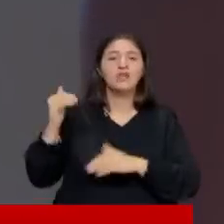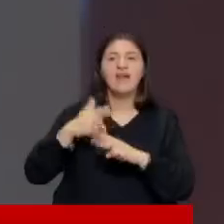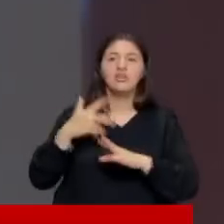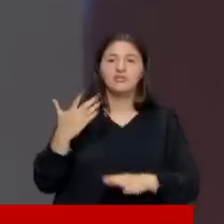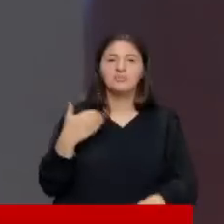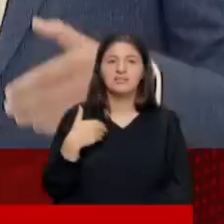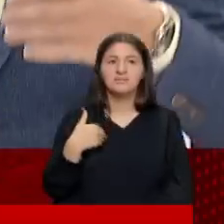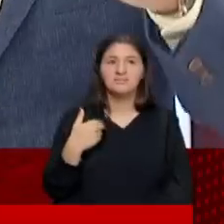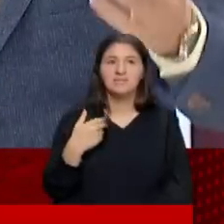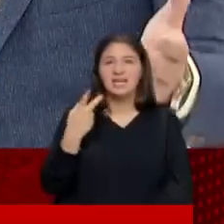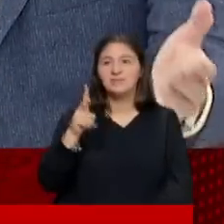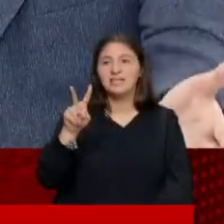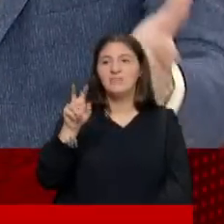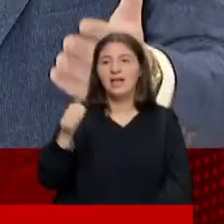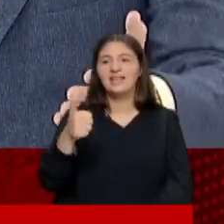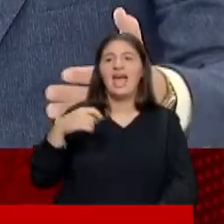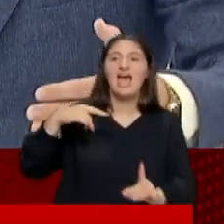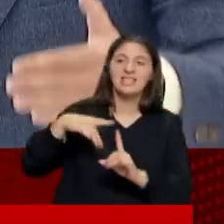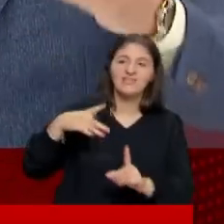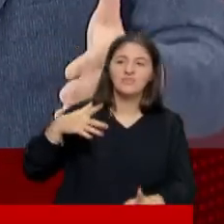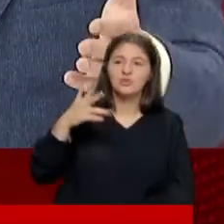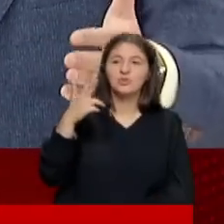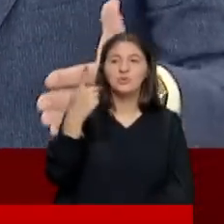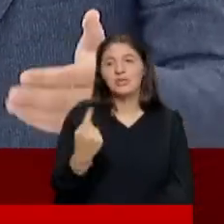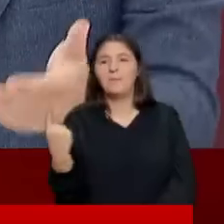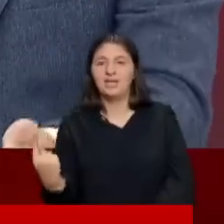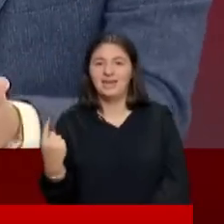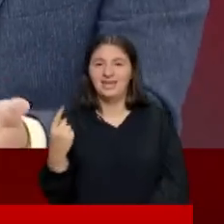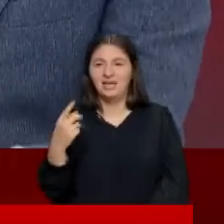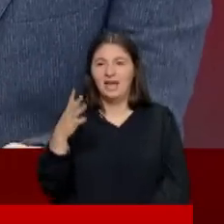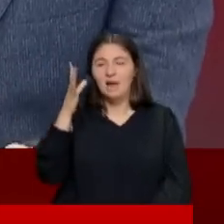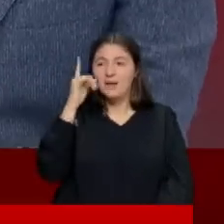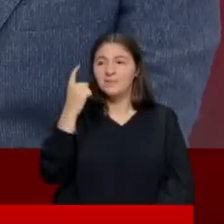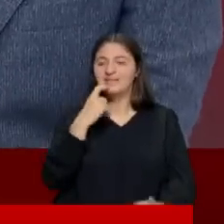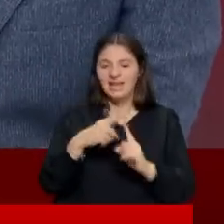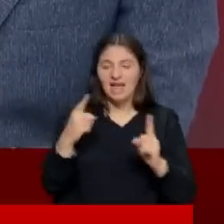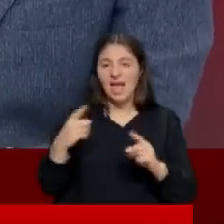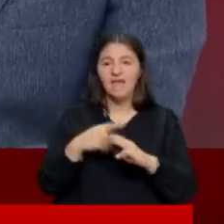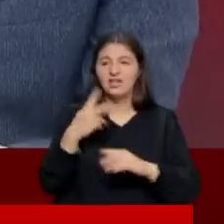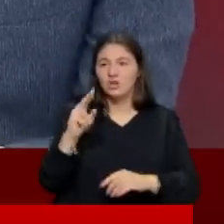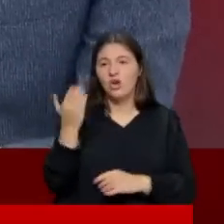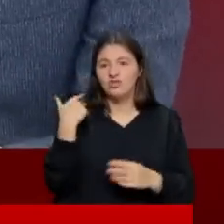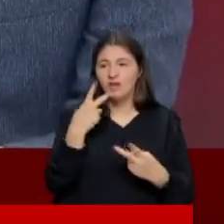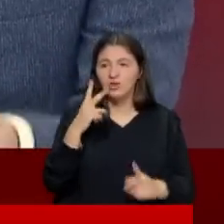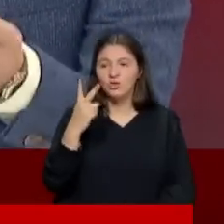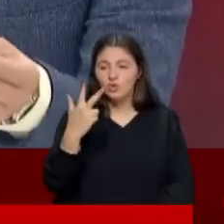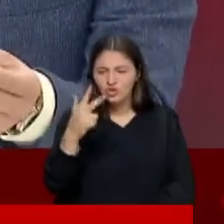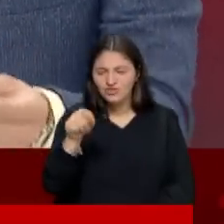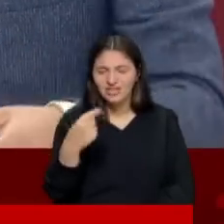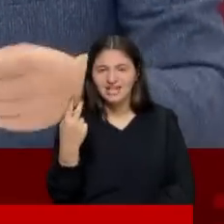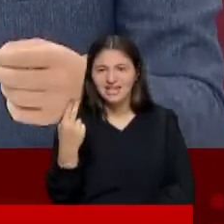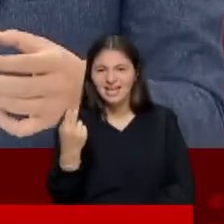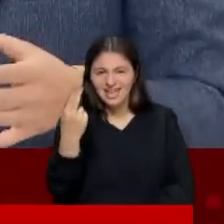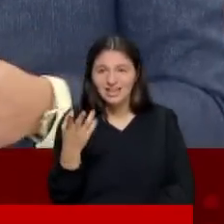enflasyonu bizim 2026 hedefimizin üçte biri Amerika'daki yıllık enflasyon 2 gün önce açıklandı 3,7